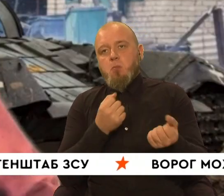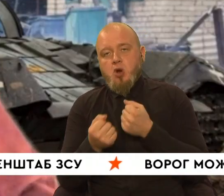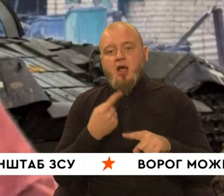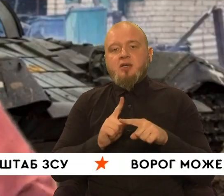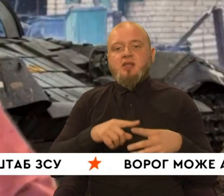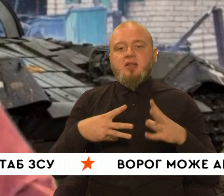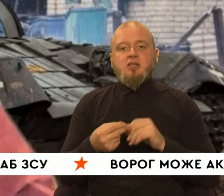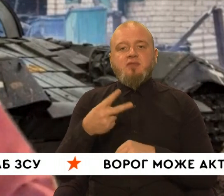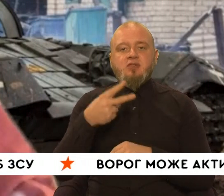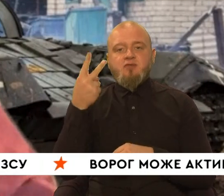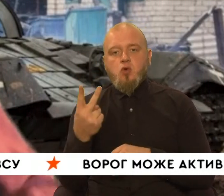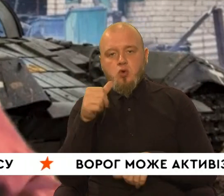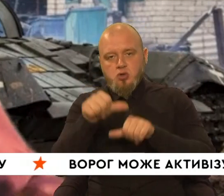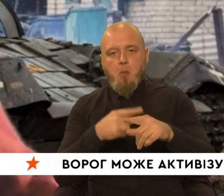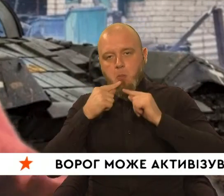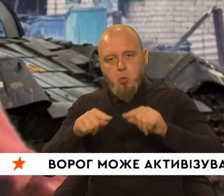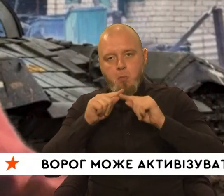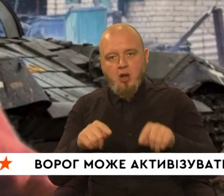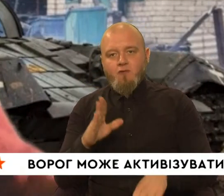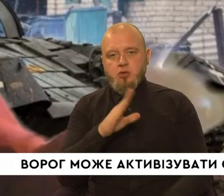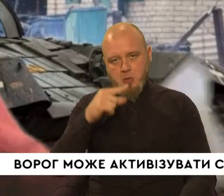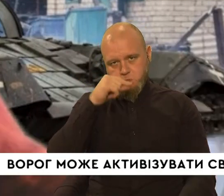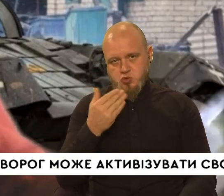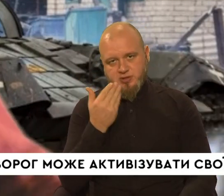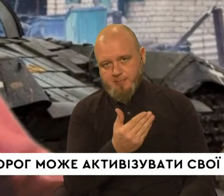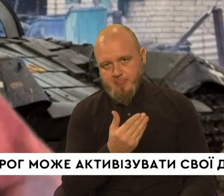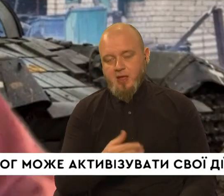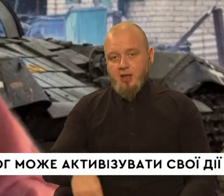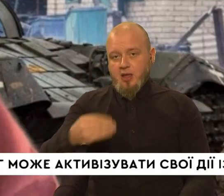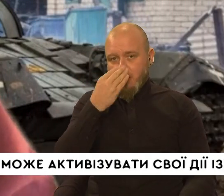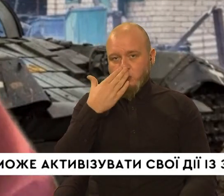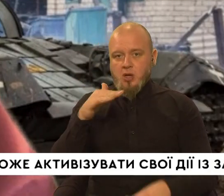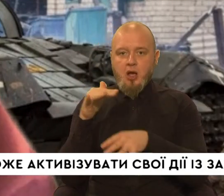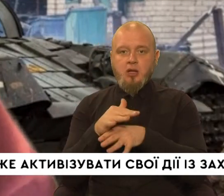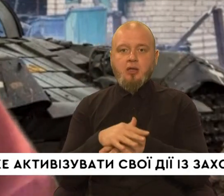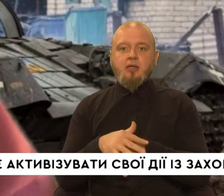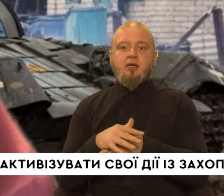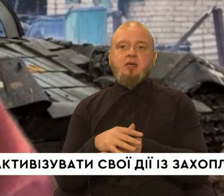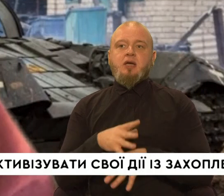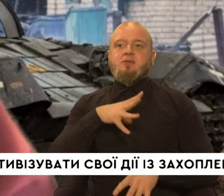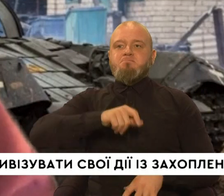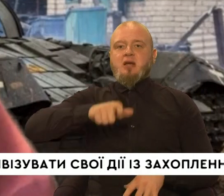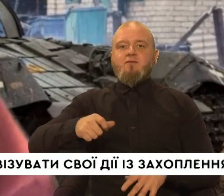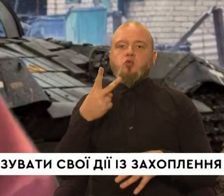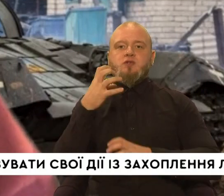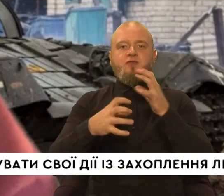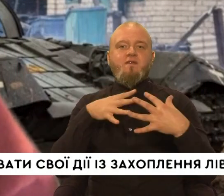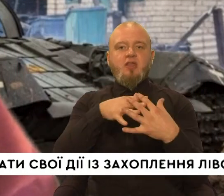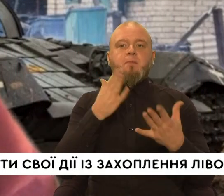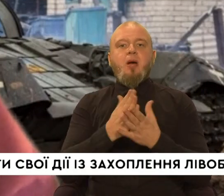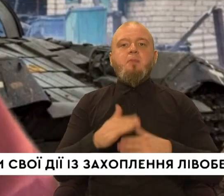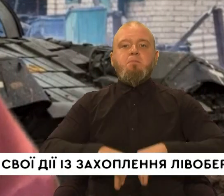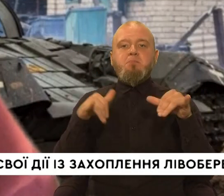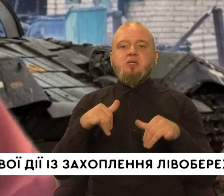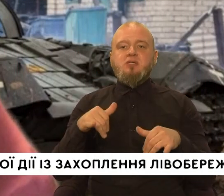Це наслідки 22-річної пропаганди Володимира Путіна. Японські атаки смертників у Другій світовій війні мали більше сенсу, ніж